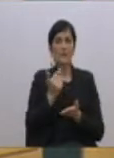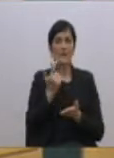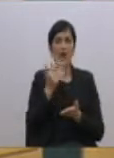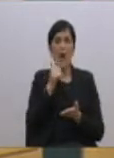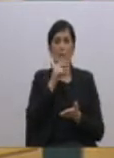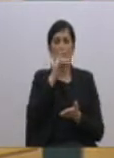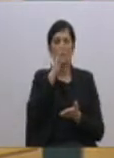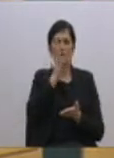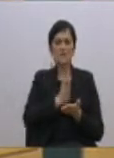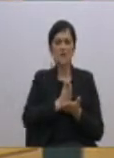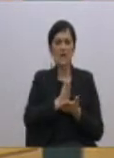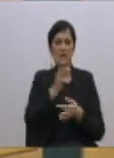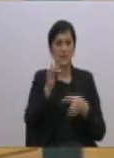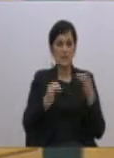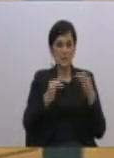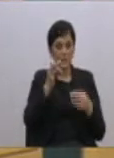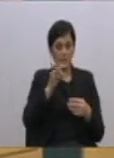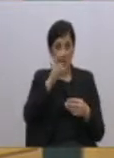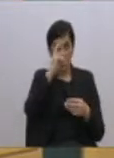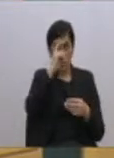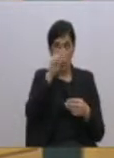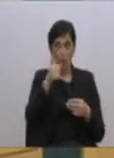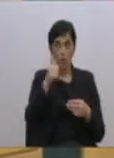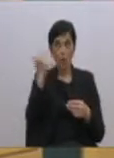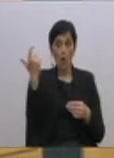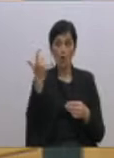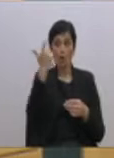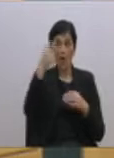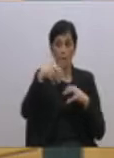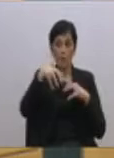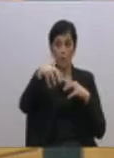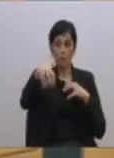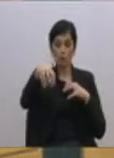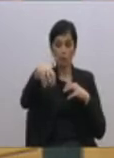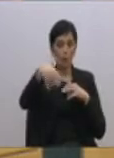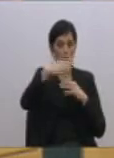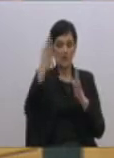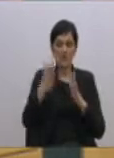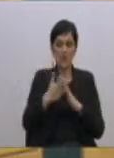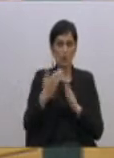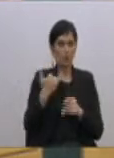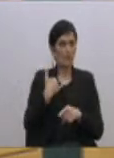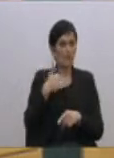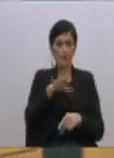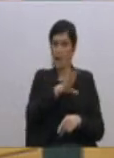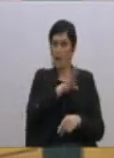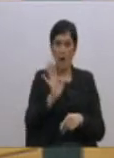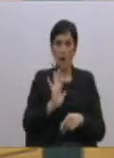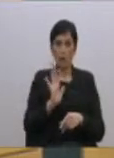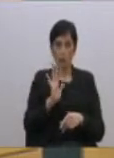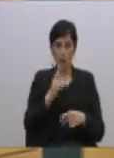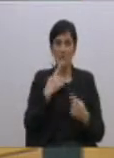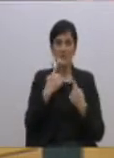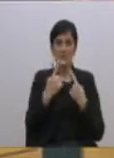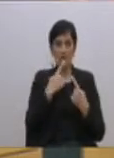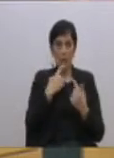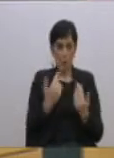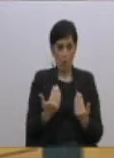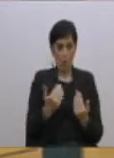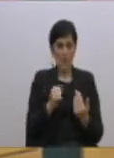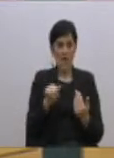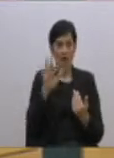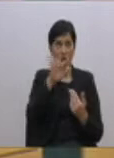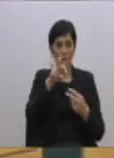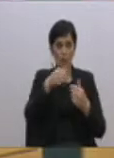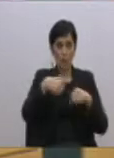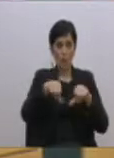წლების განმავლობაში სასამართლო ხელისუფლება, როგორც დამოუკიდებელი შტო ხელისუფლების საერთოდ არ ყოლია. ამაზე საუბრობს სხვათაშორის ახლა